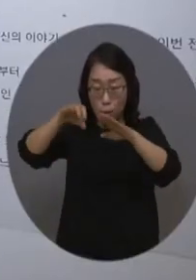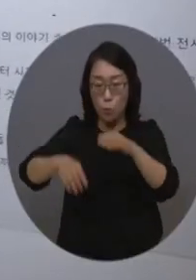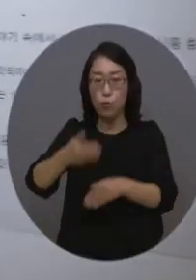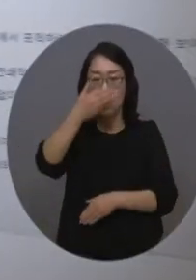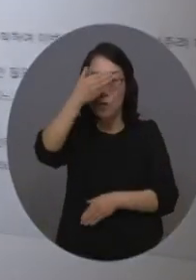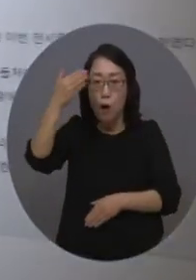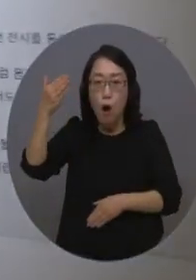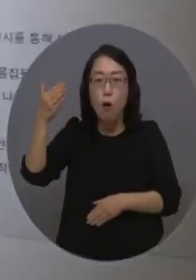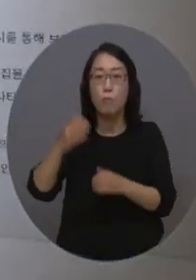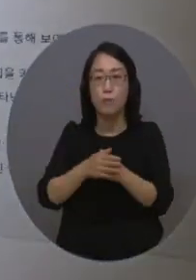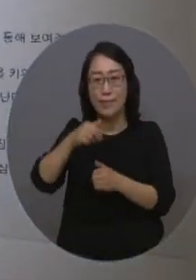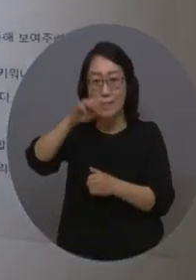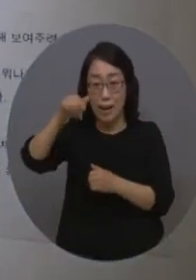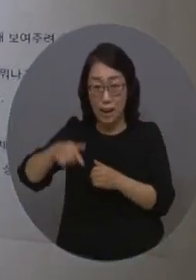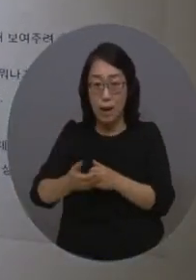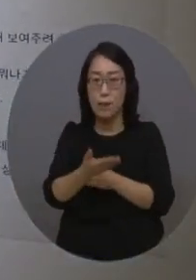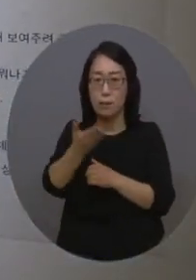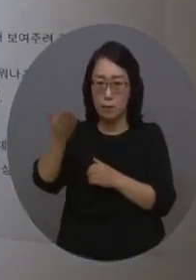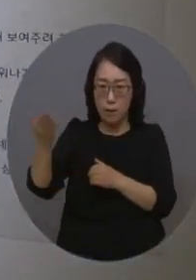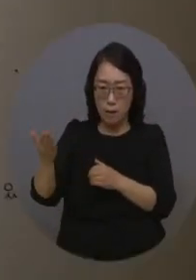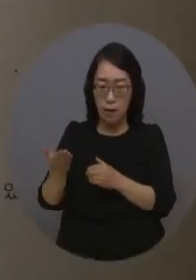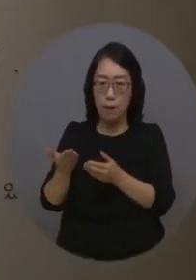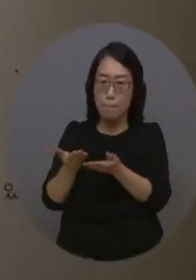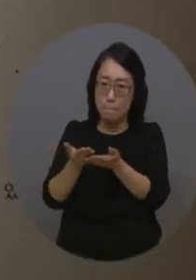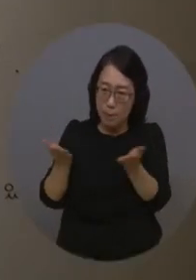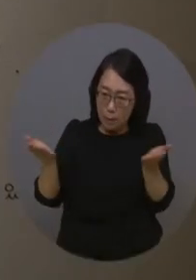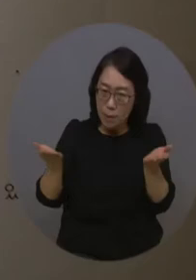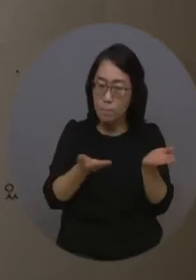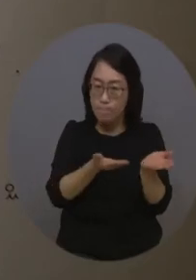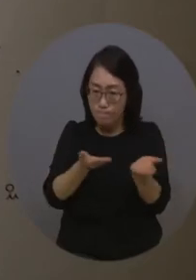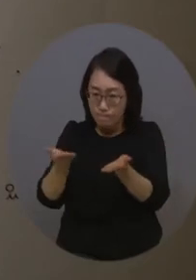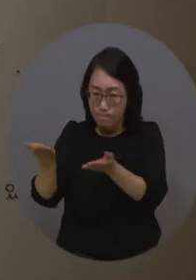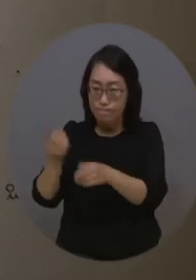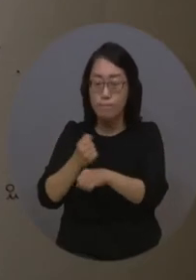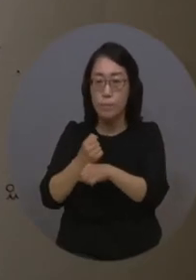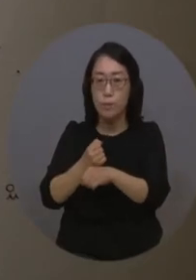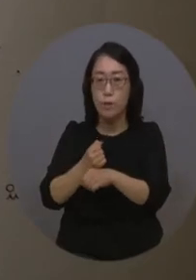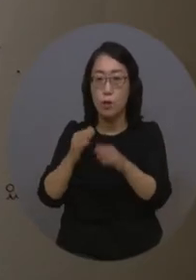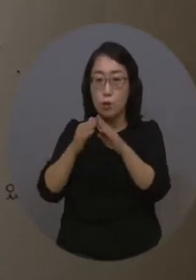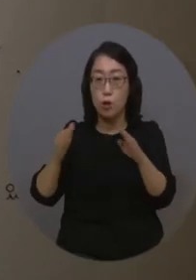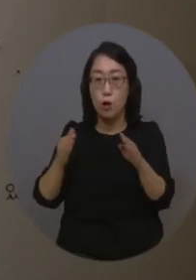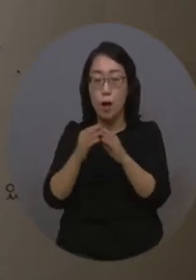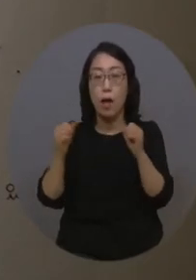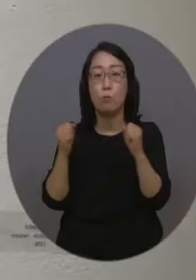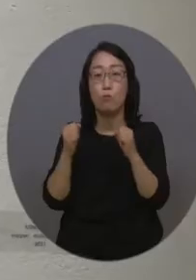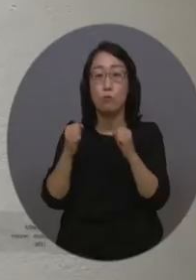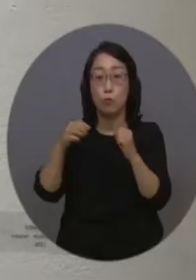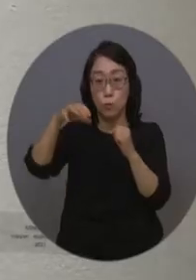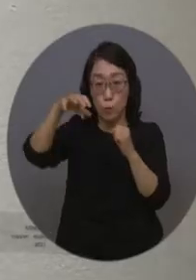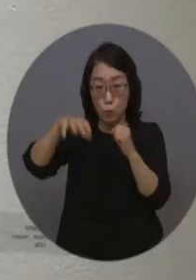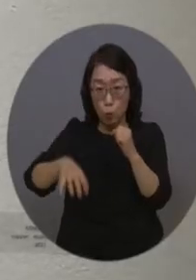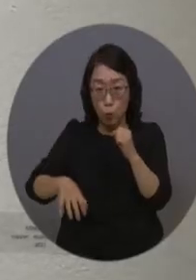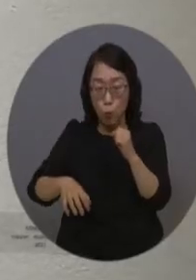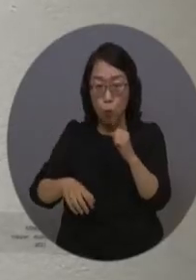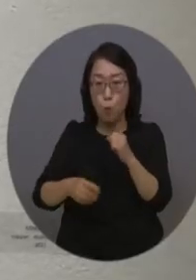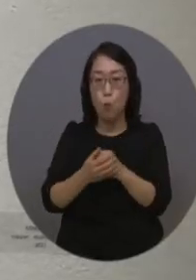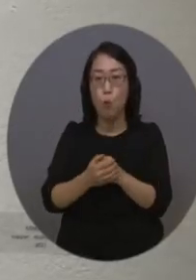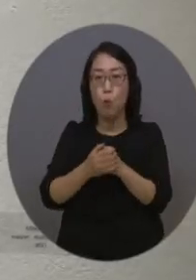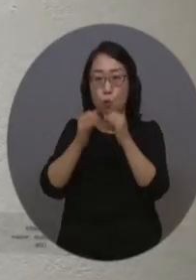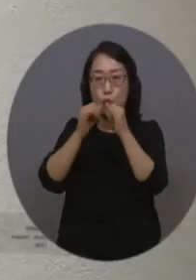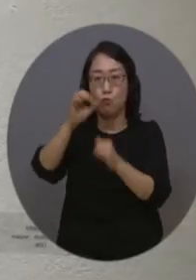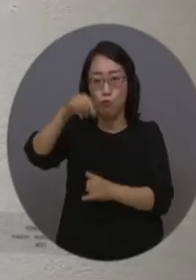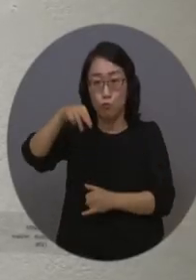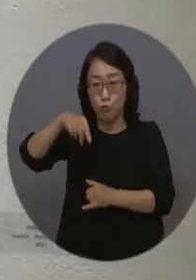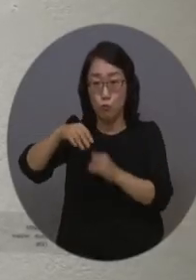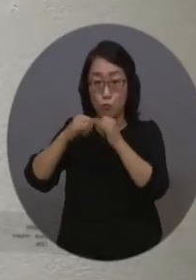새로운 도약으로의 발판을 마련해주는 공간으로 이번 2021년 전라북도 미술대전에서 우수상을 수상한 청년